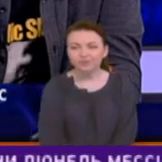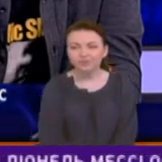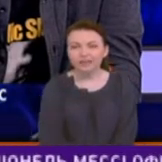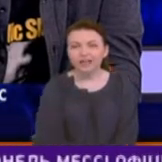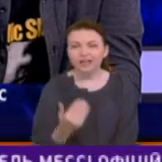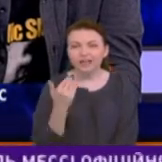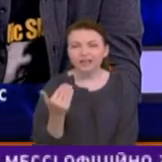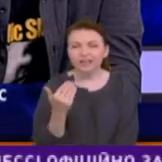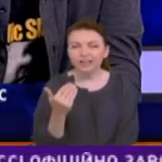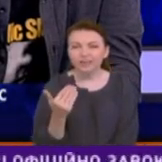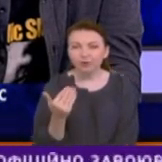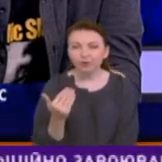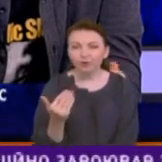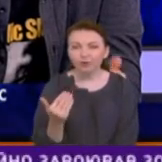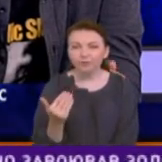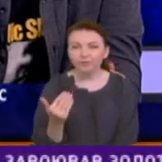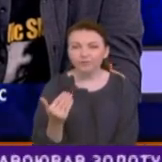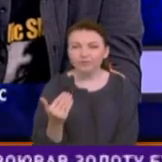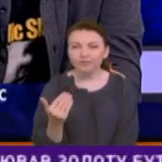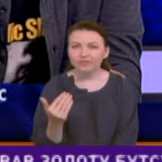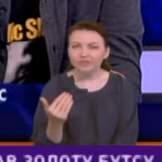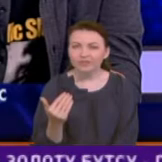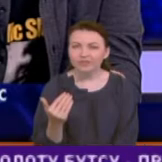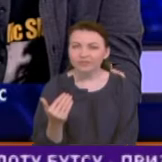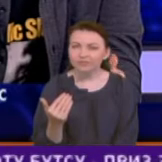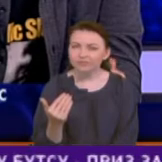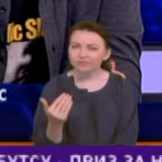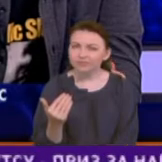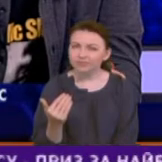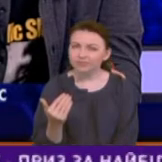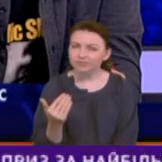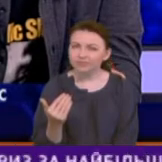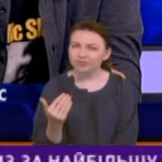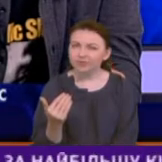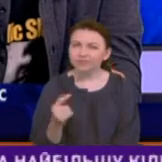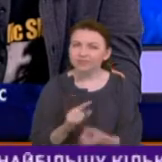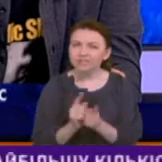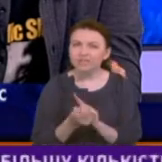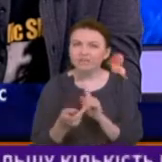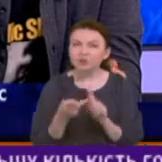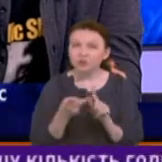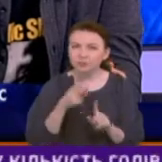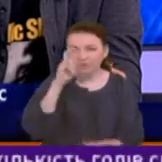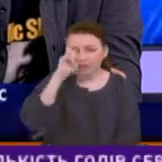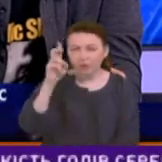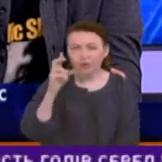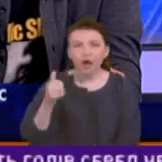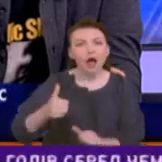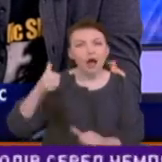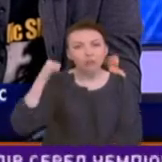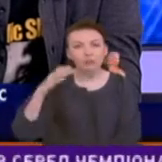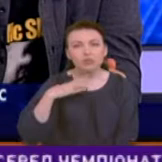його, значить, і потім він став другим царем, а за ним Саул,